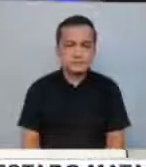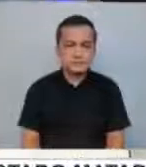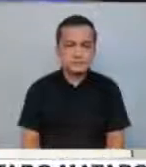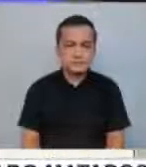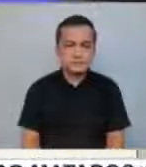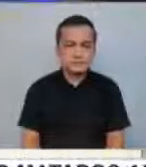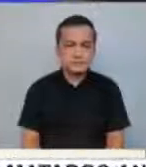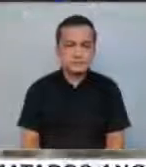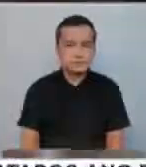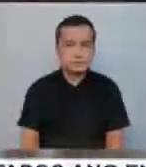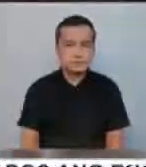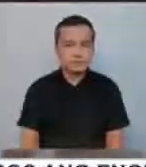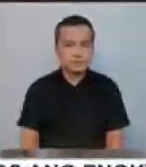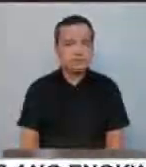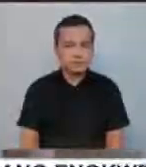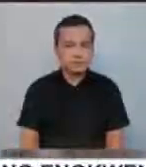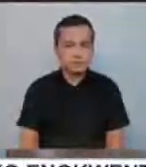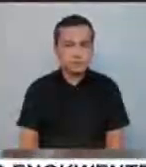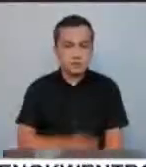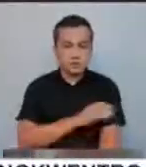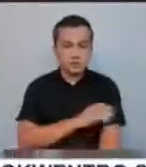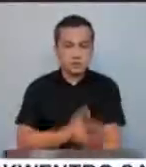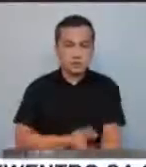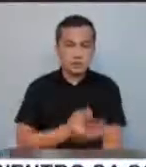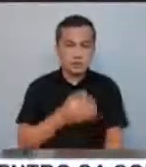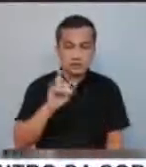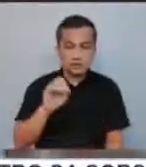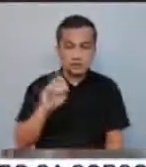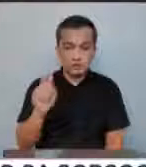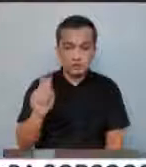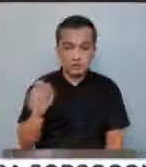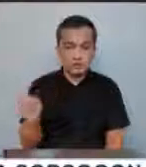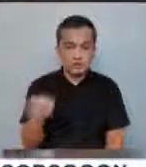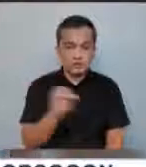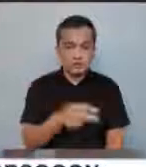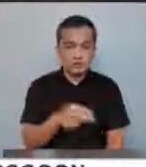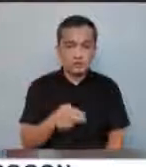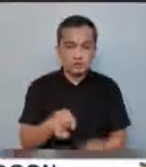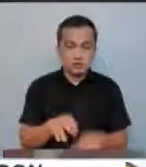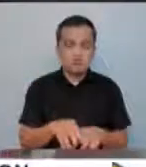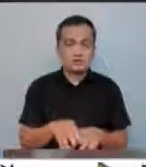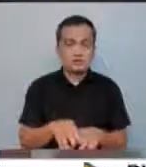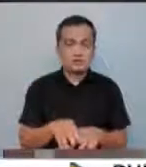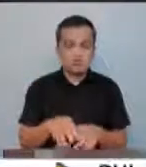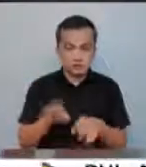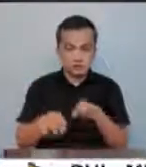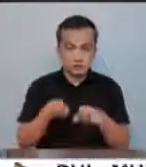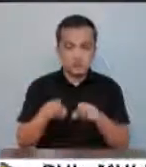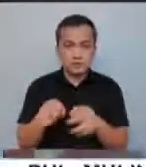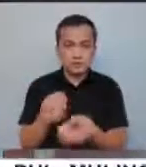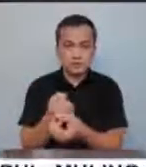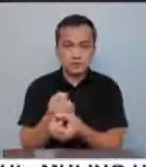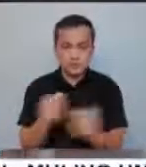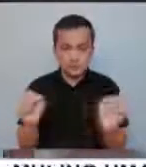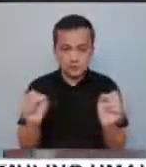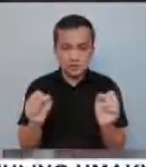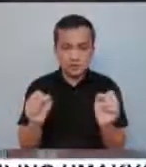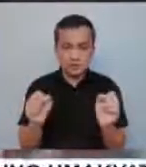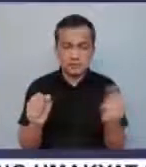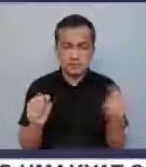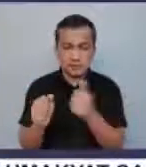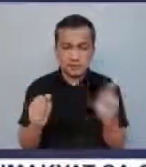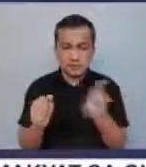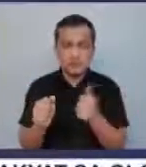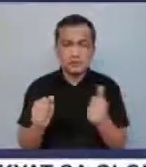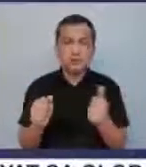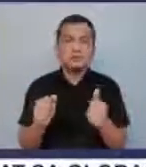Kumpiyansa ang Department of Tourism o DOT sa mga ipinatutupad nitong hakbang para matiyak ang kaligtasan ng mga biyahero sa Pilipinas. Sinabi